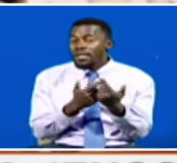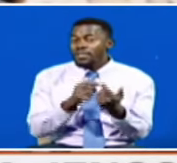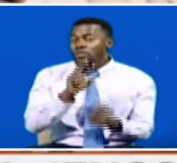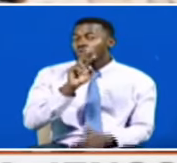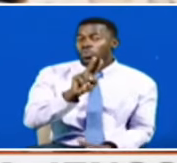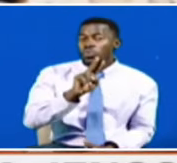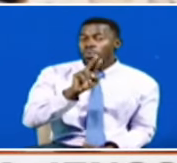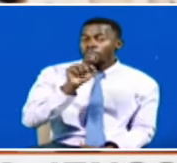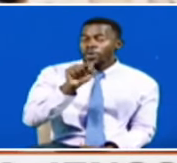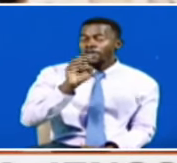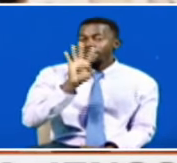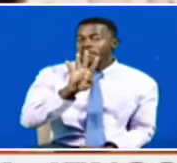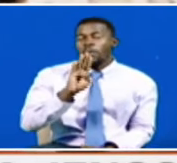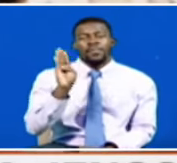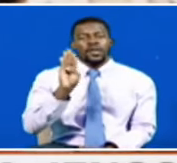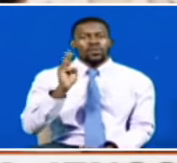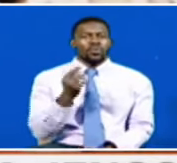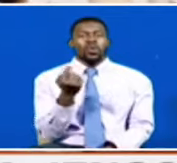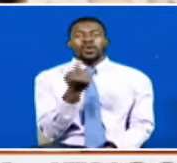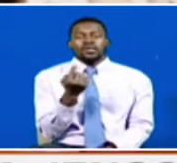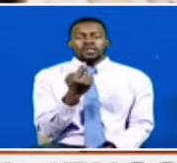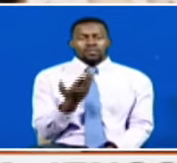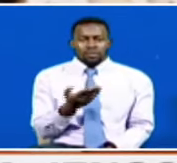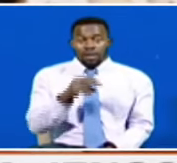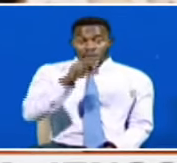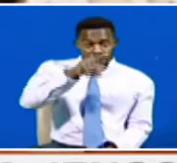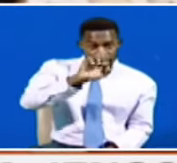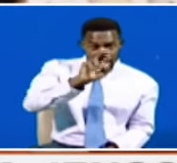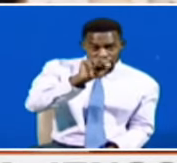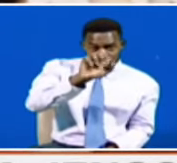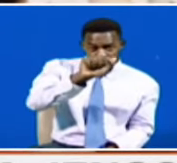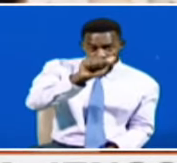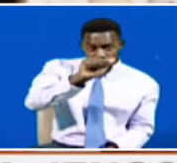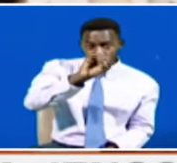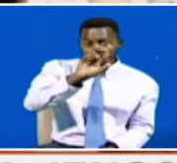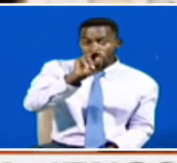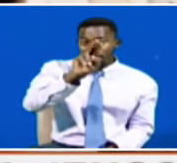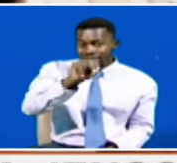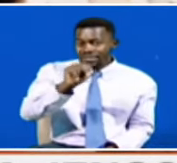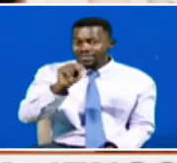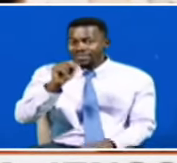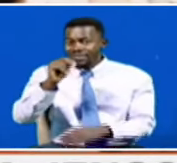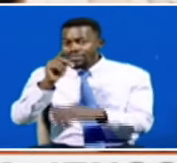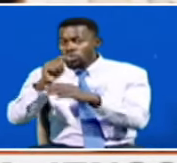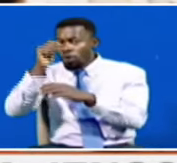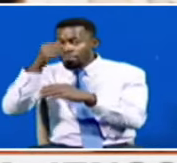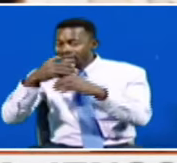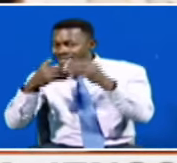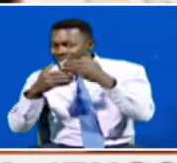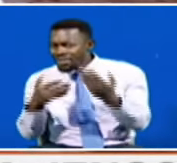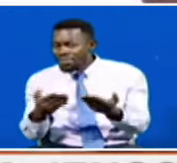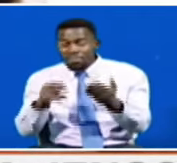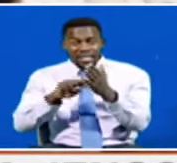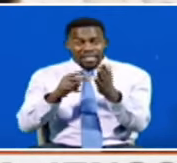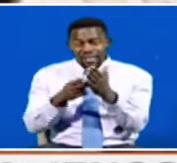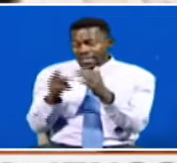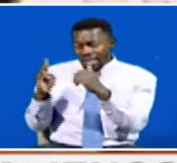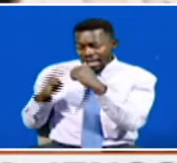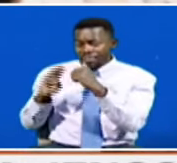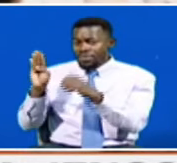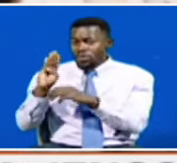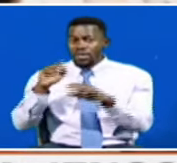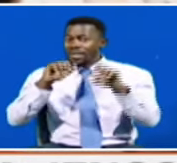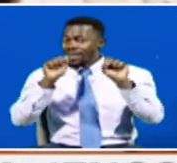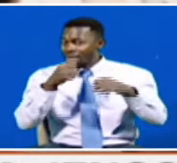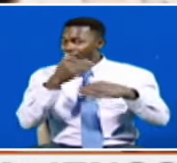2.4. Ikiwa hiyo bilioni 6 imeongezwa juu, tunaweza jenga majengo makaribu 4 ama 3